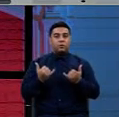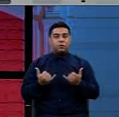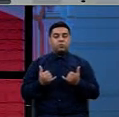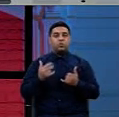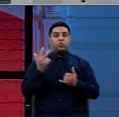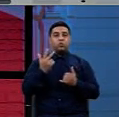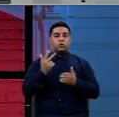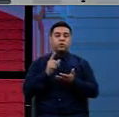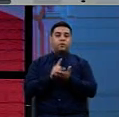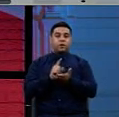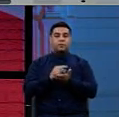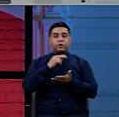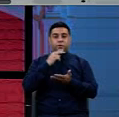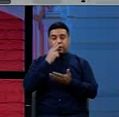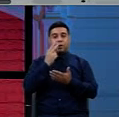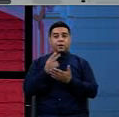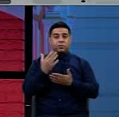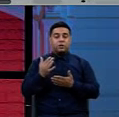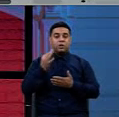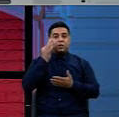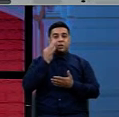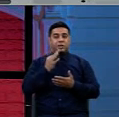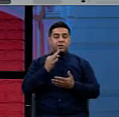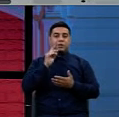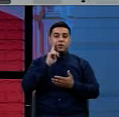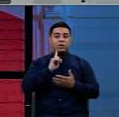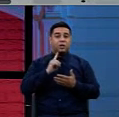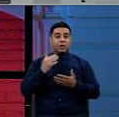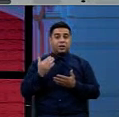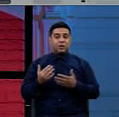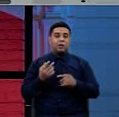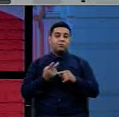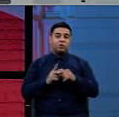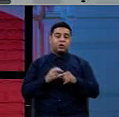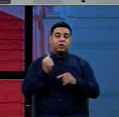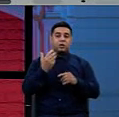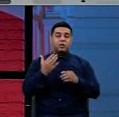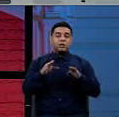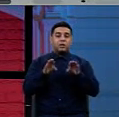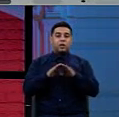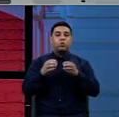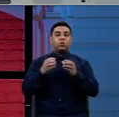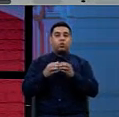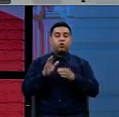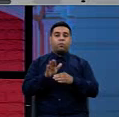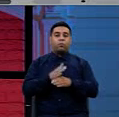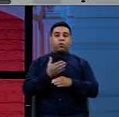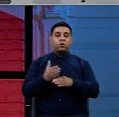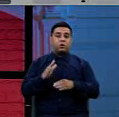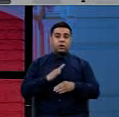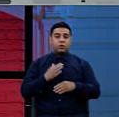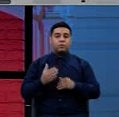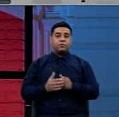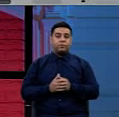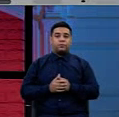Endi 3-chi topshiriqqa qaraymiz. Shirinliklar nechta teng guruhga bo'lingan? Bolajonlar,